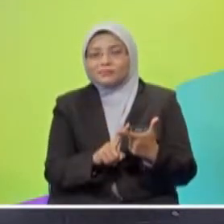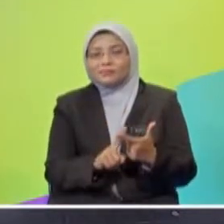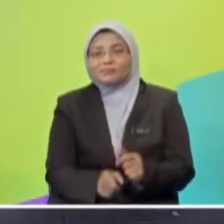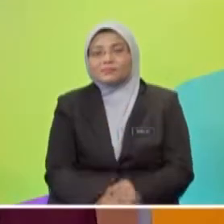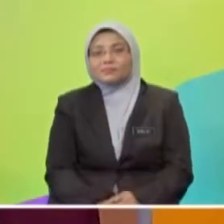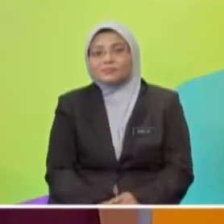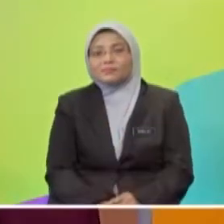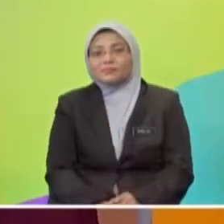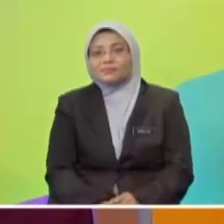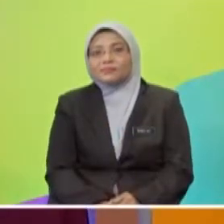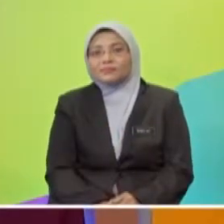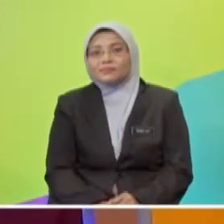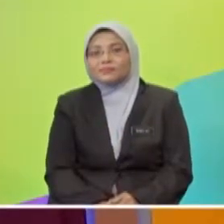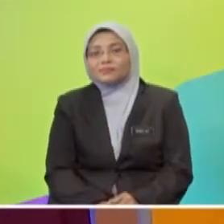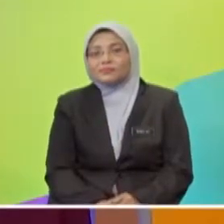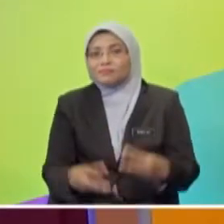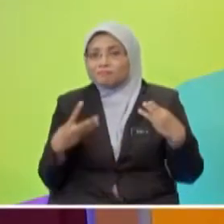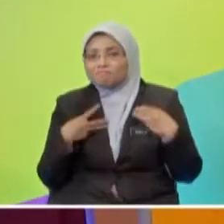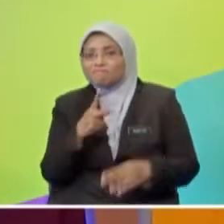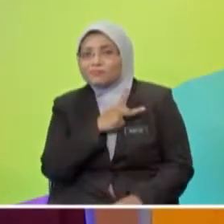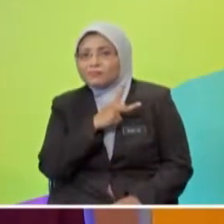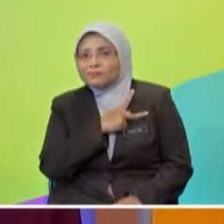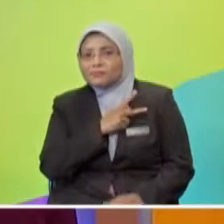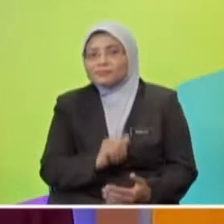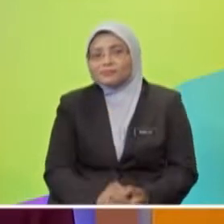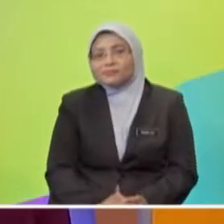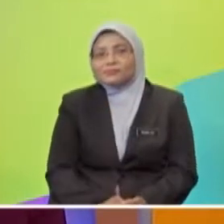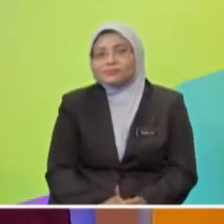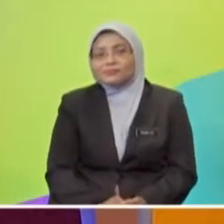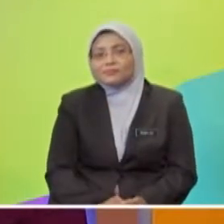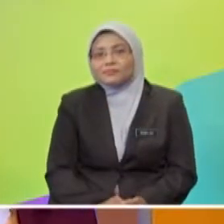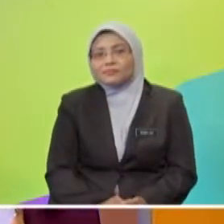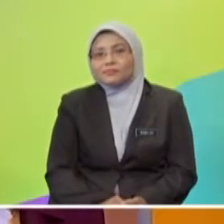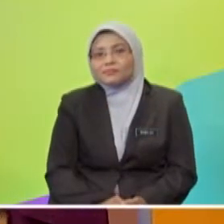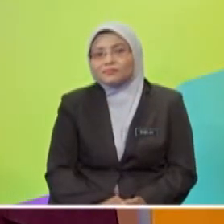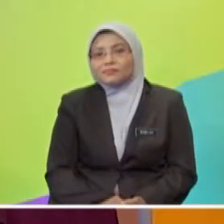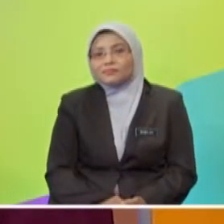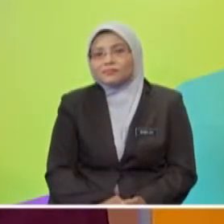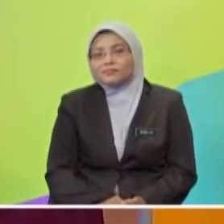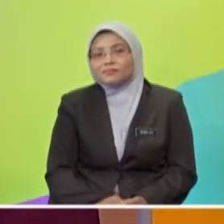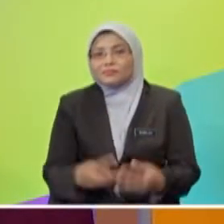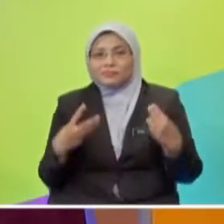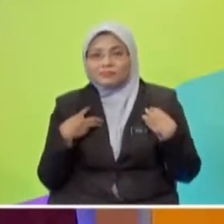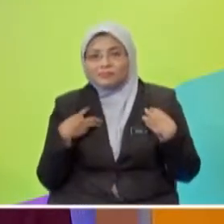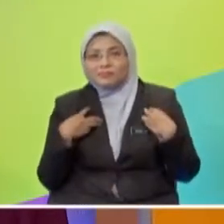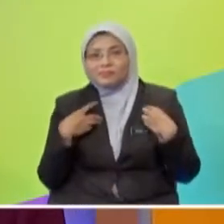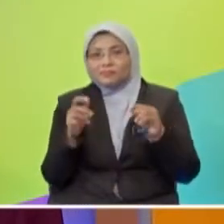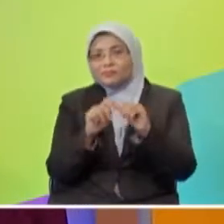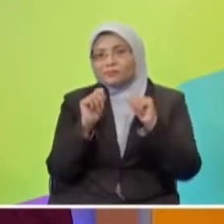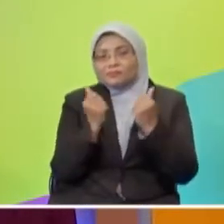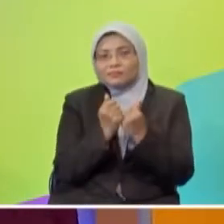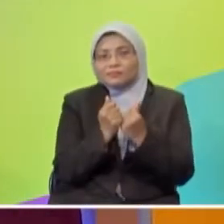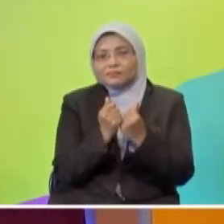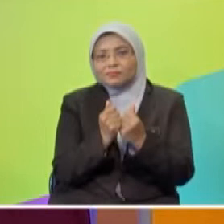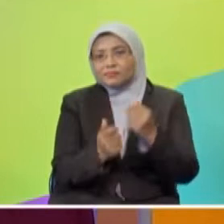diwujudkan Siapa ketua diwujudkan ada angkatan tentara bahagian ini ada Al bagian ini ada pengintip aduk yang bagian